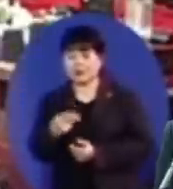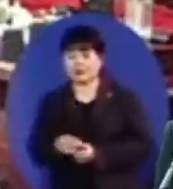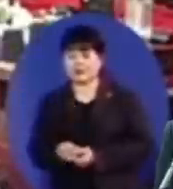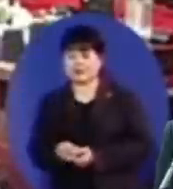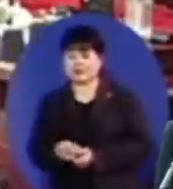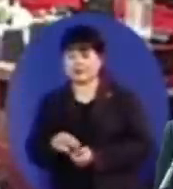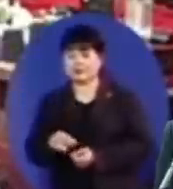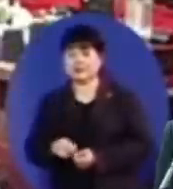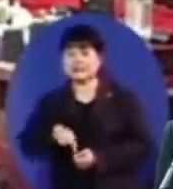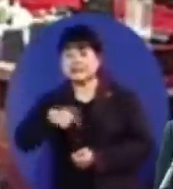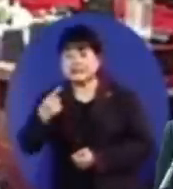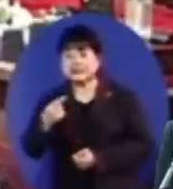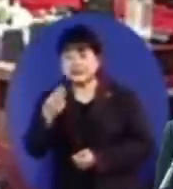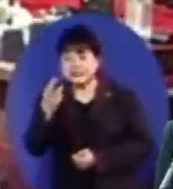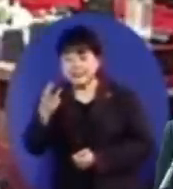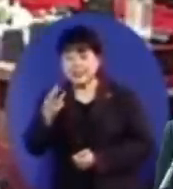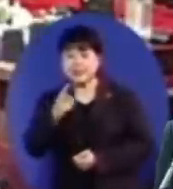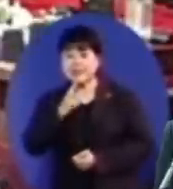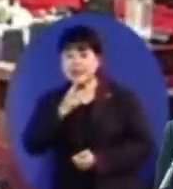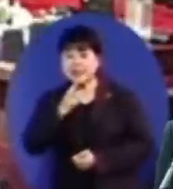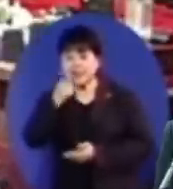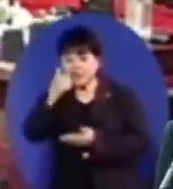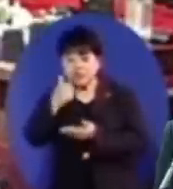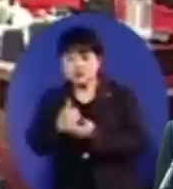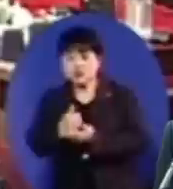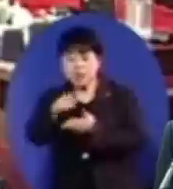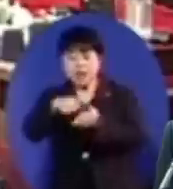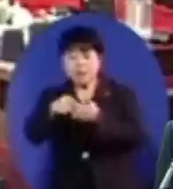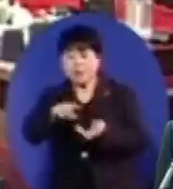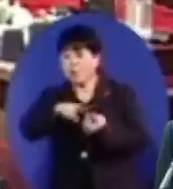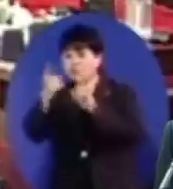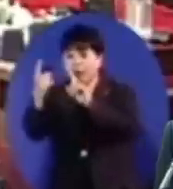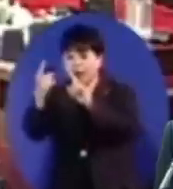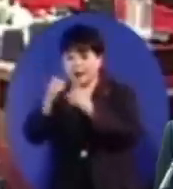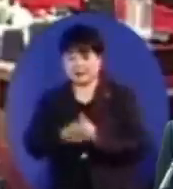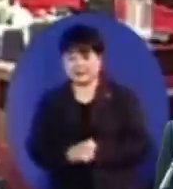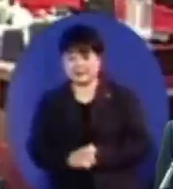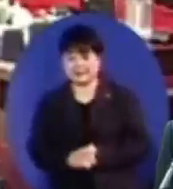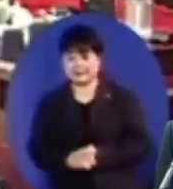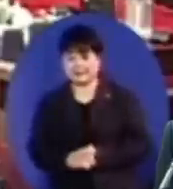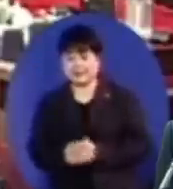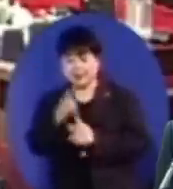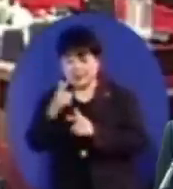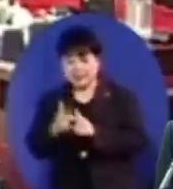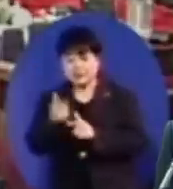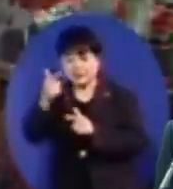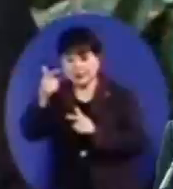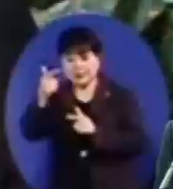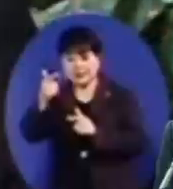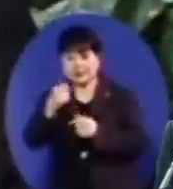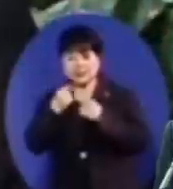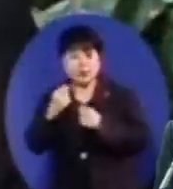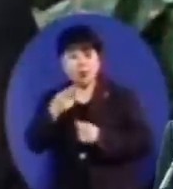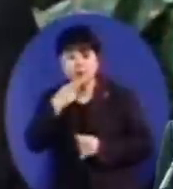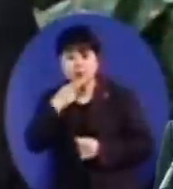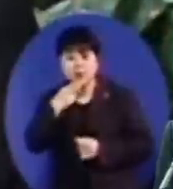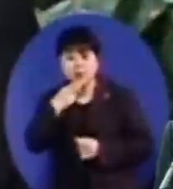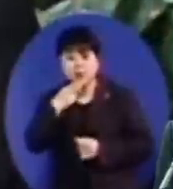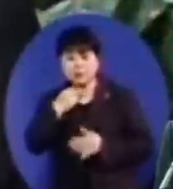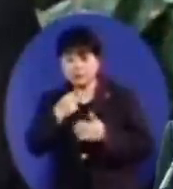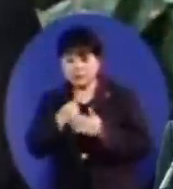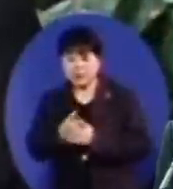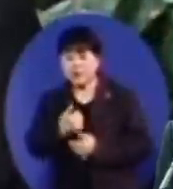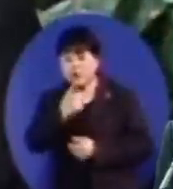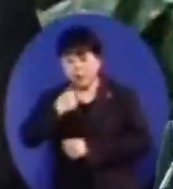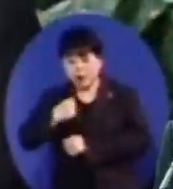스스로 사흘 만에 죄의 빚을 다 갖고 부활한다는 것입니다. 예수님이 무슨 힘이 없어